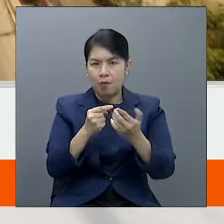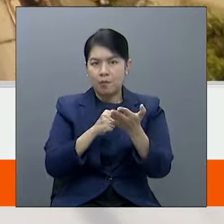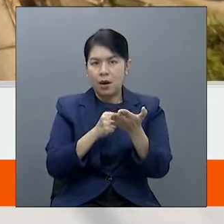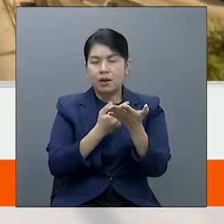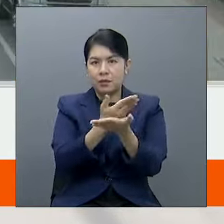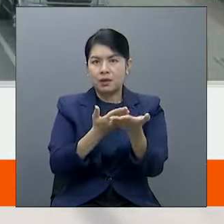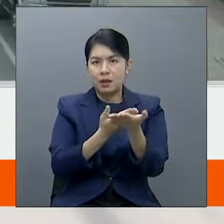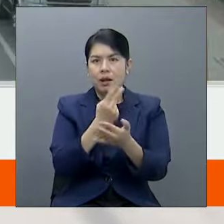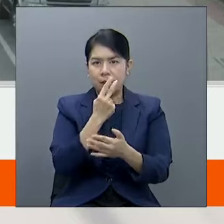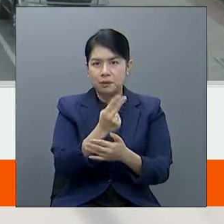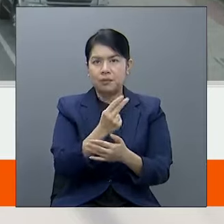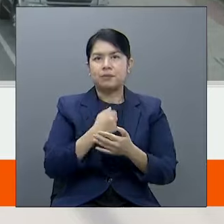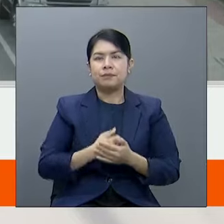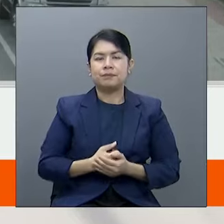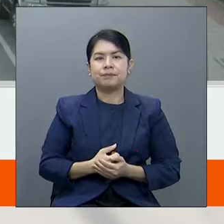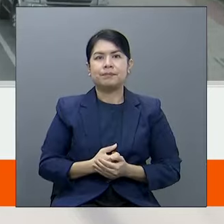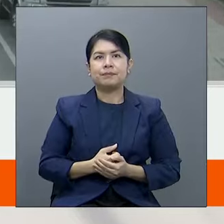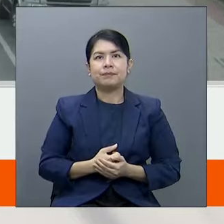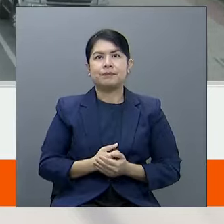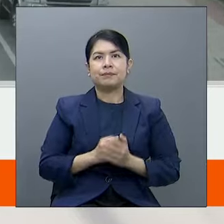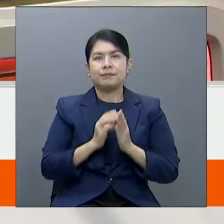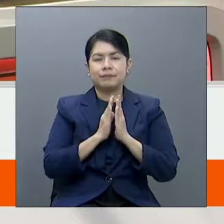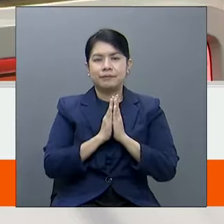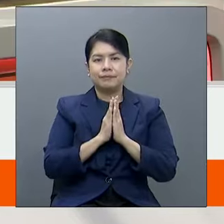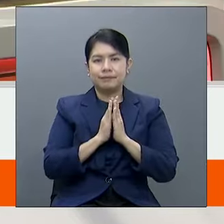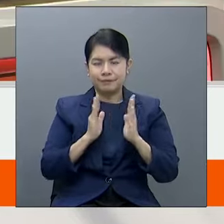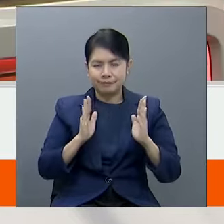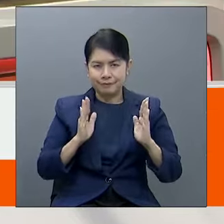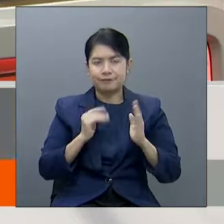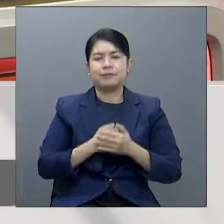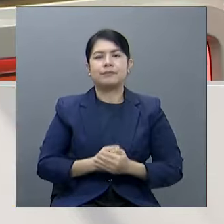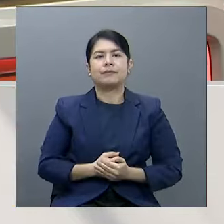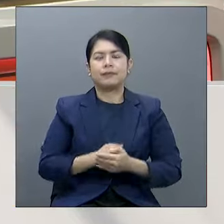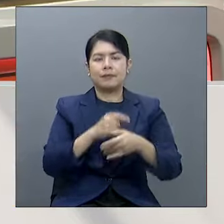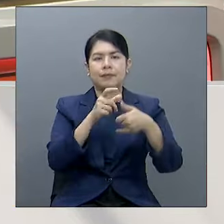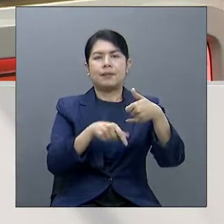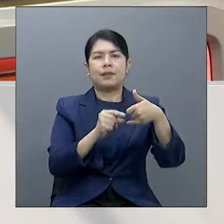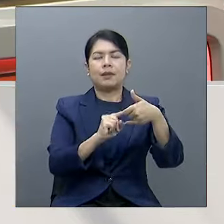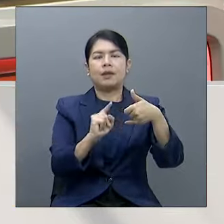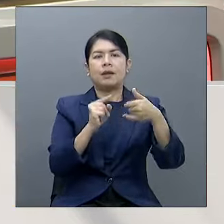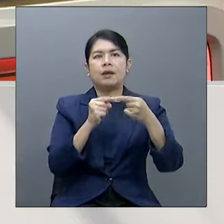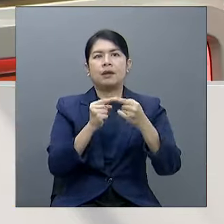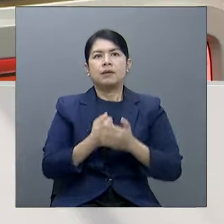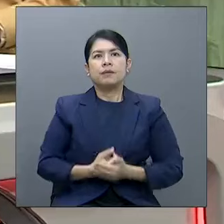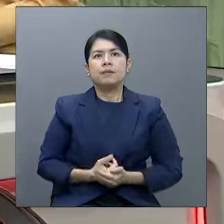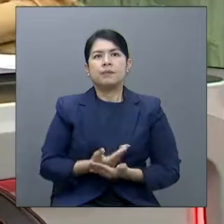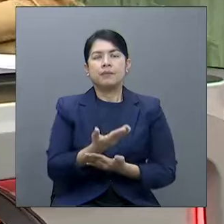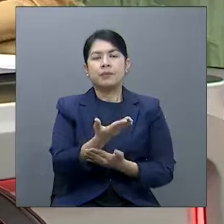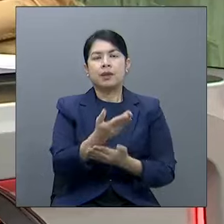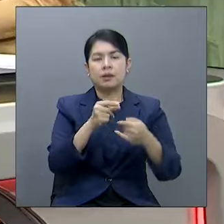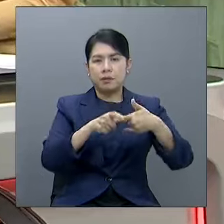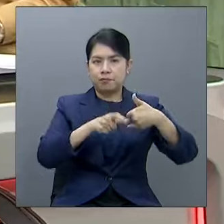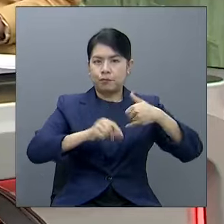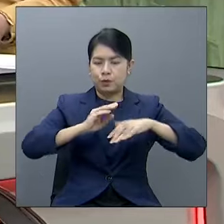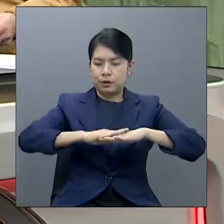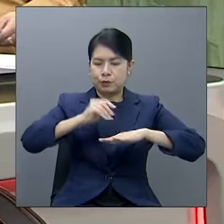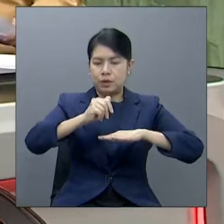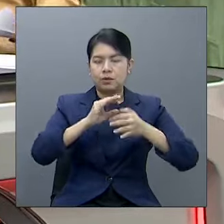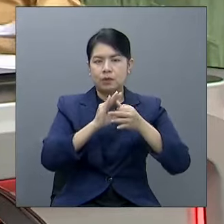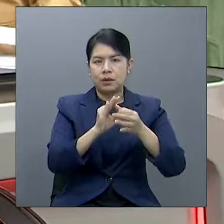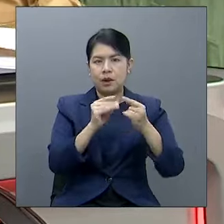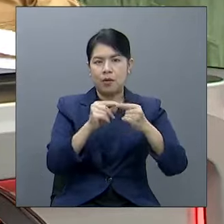มดครับ ได้ค่ะอาจารย์ขอบพระคุณมากเลยนะคะอาจารย์สิทธิศักดิ์สรลัง ค์นะครับ ค่ะอาจารย์เป็นผู้เชี่ยวชาญด้านวิศวกรรม